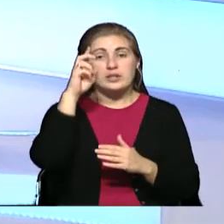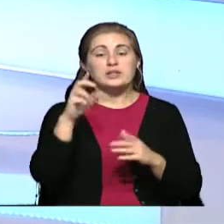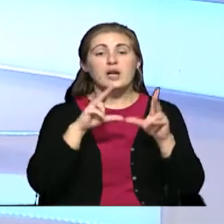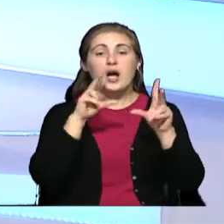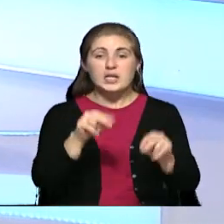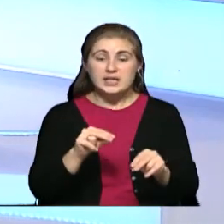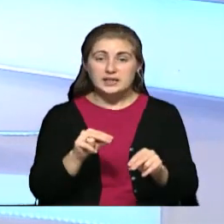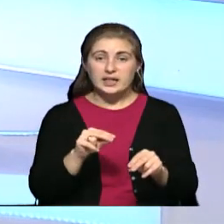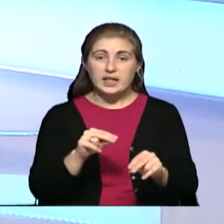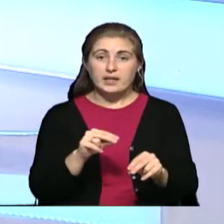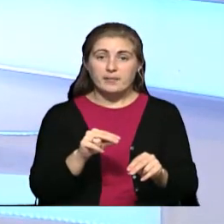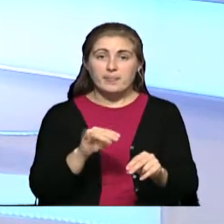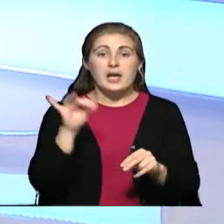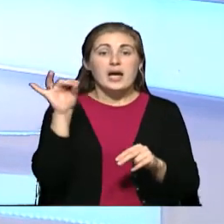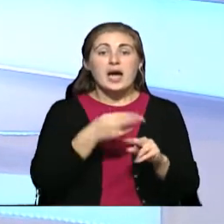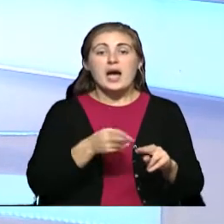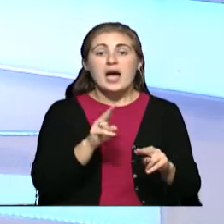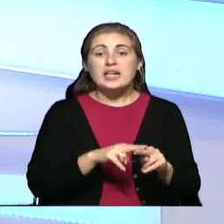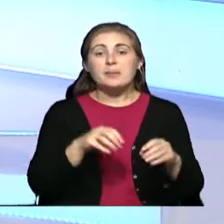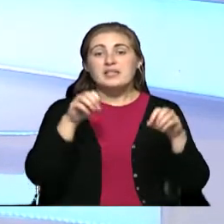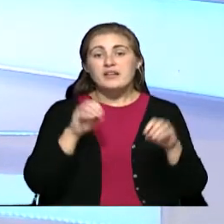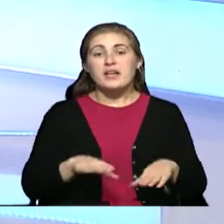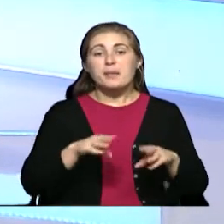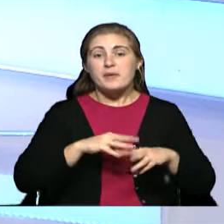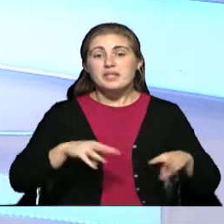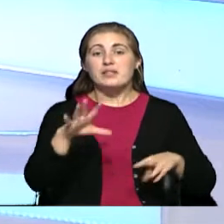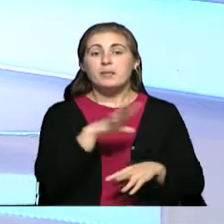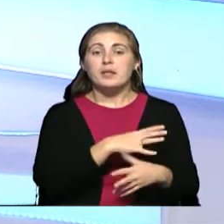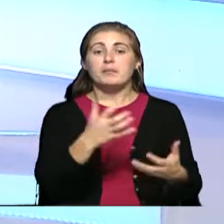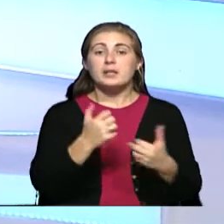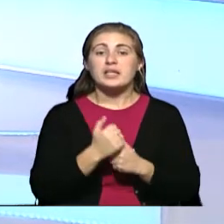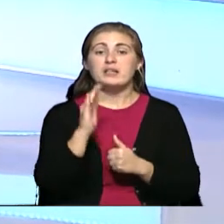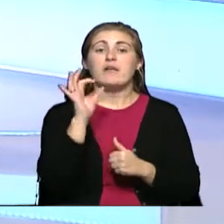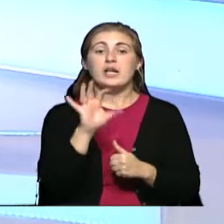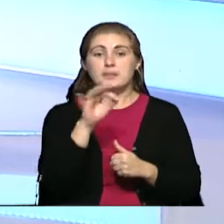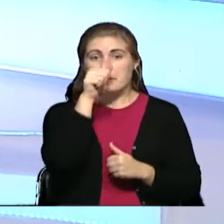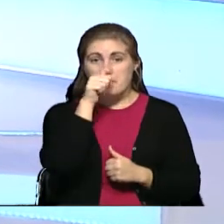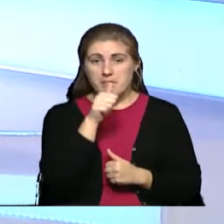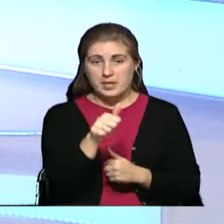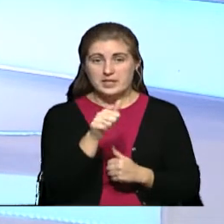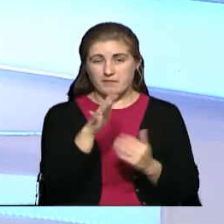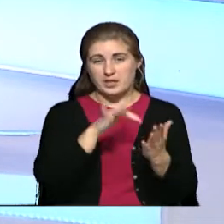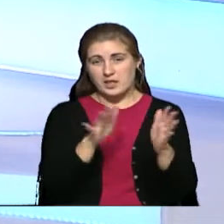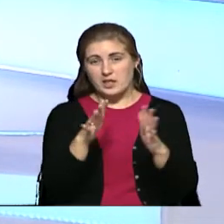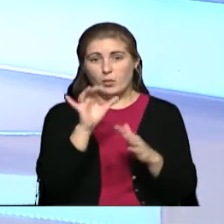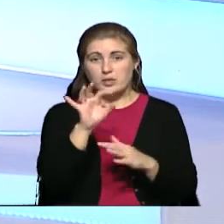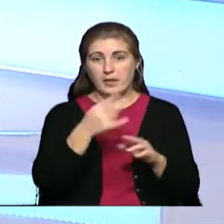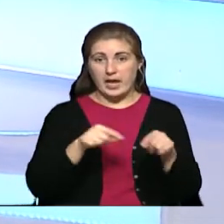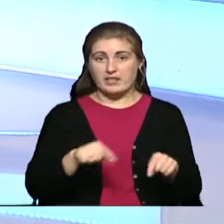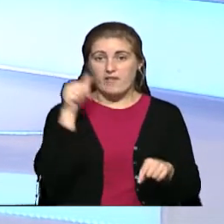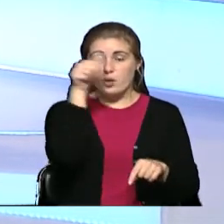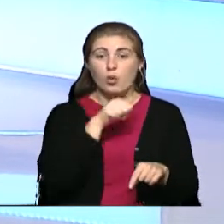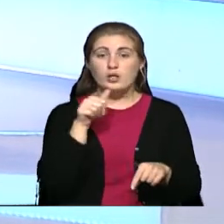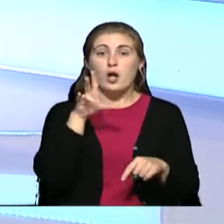гарантий. Это постановление правительства было принято в октябре месяце, ну, в середине октября этого года,